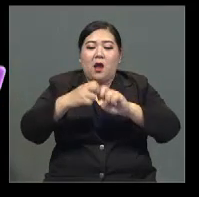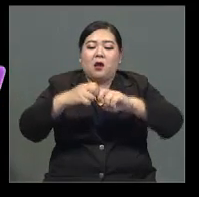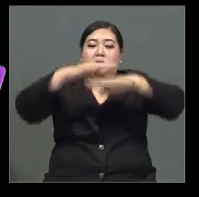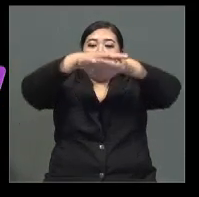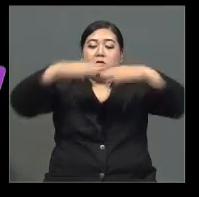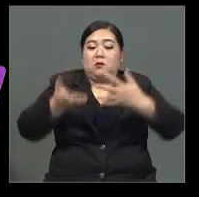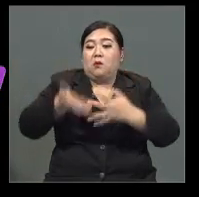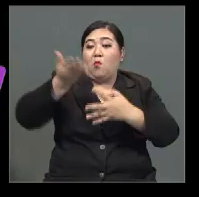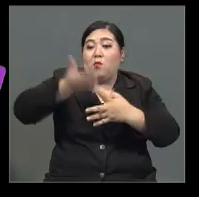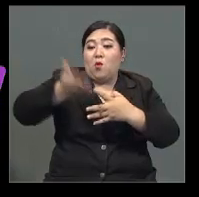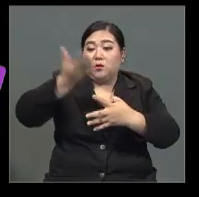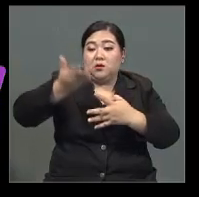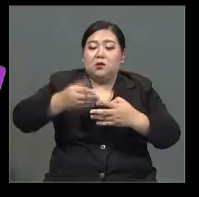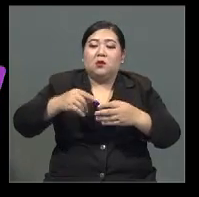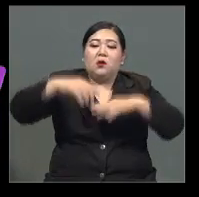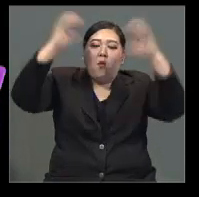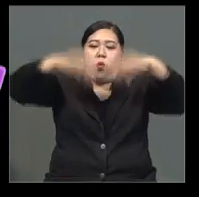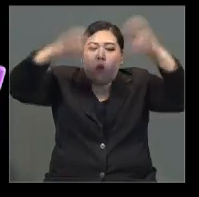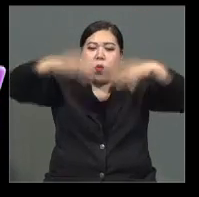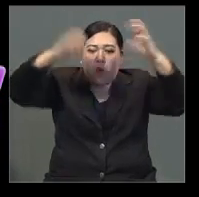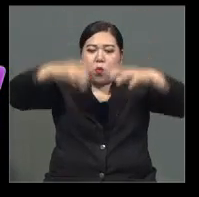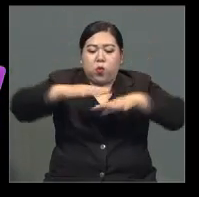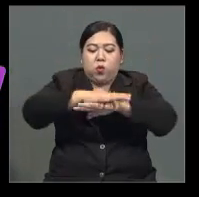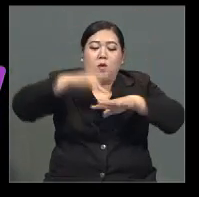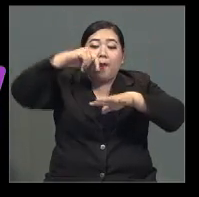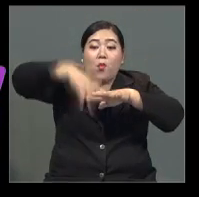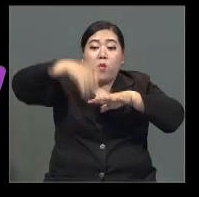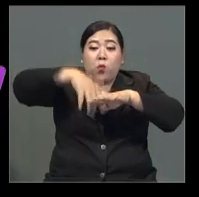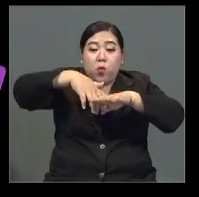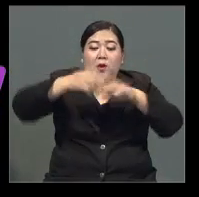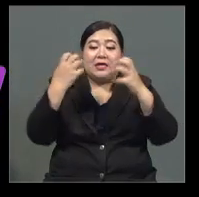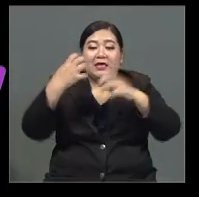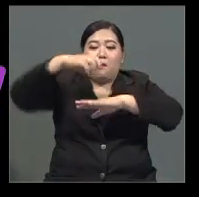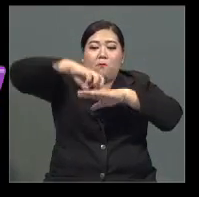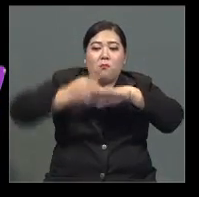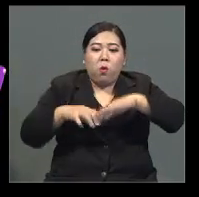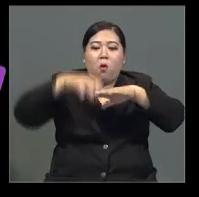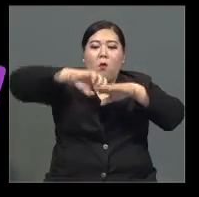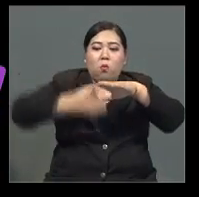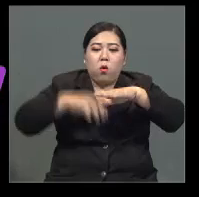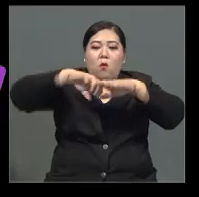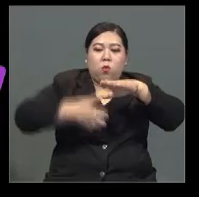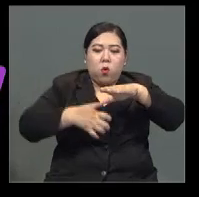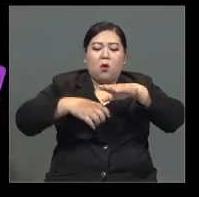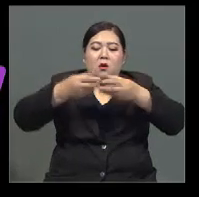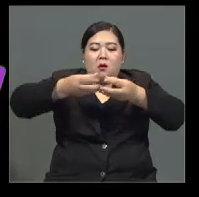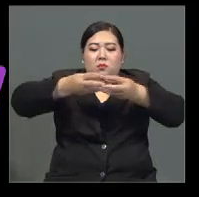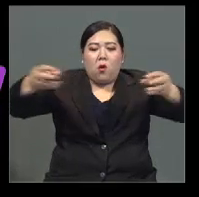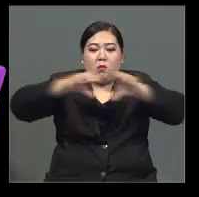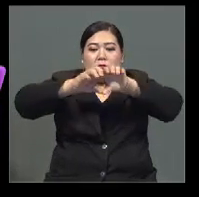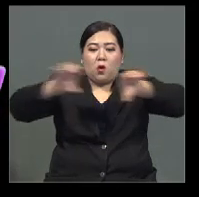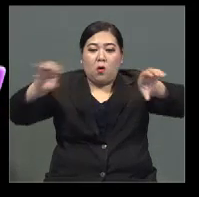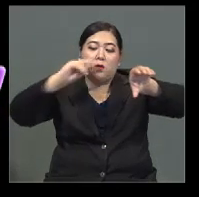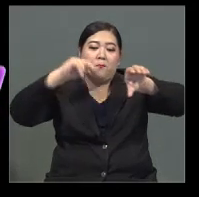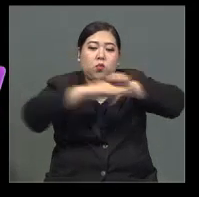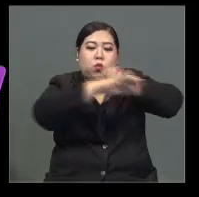การแต่งสวนบนดาดฟ้ากระเด็นลงไปในท่อทำให้ท่อแตกครับน้ำรั่วตั้งแต่ช่วงตีสามถึงตีสี่ขณะนั้นไม่มี